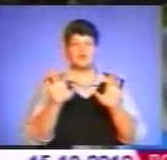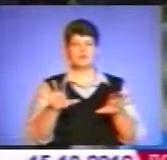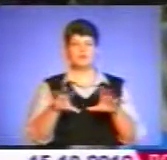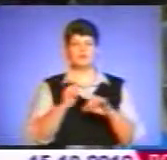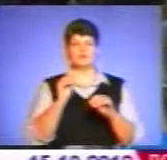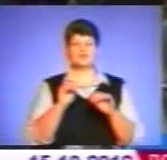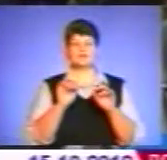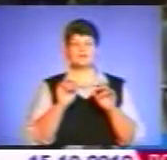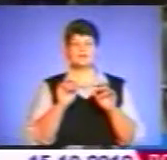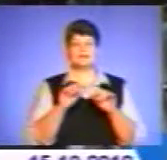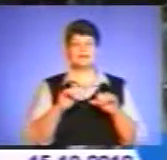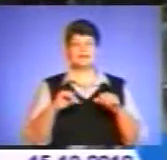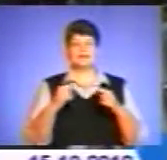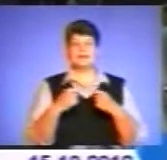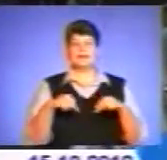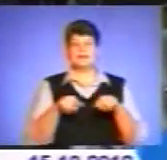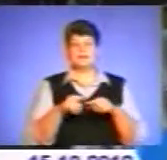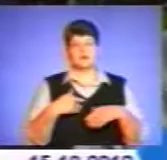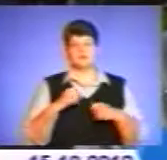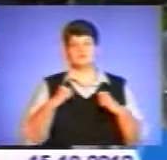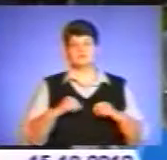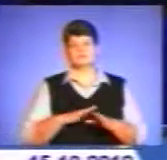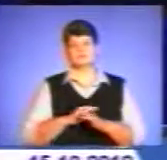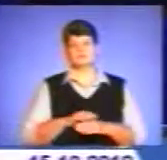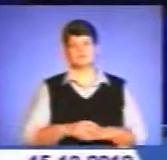дільниці. Ну і я цілком спокійна.